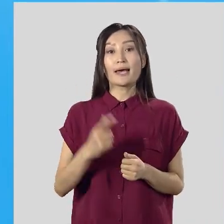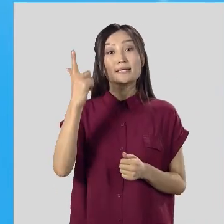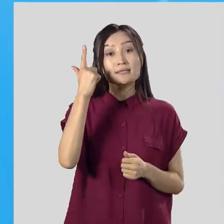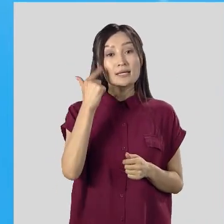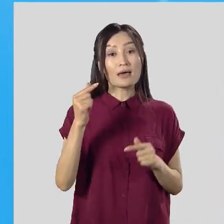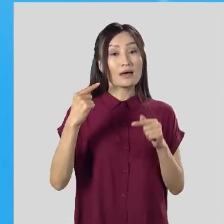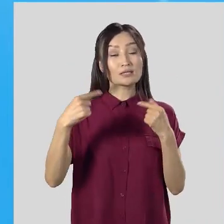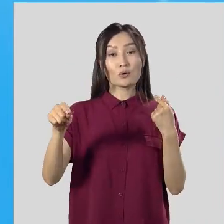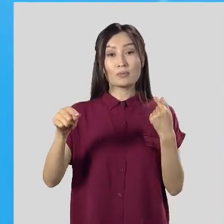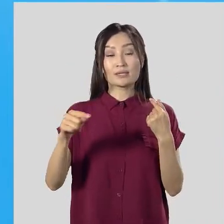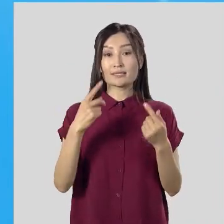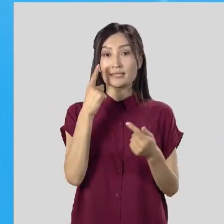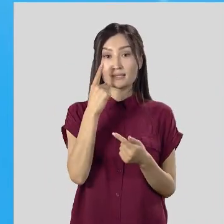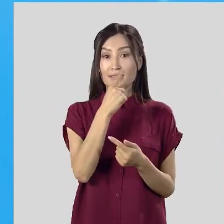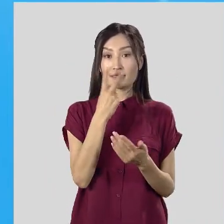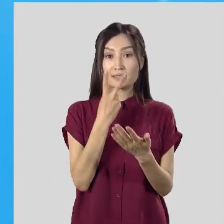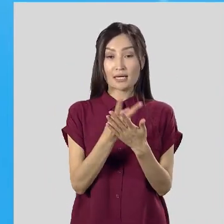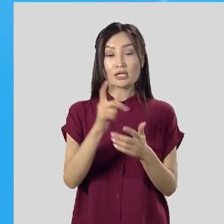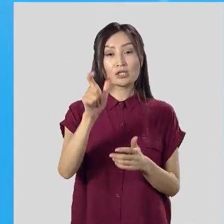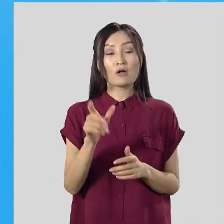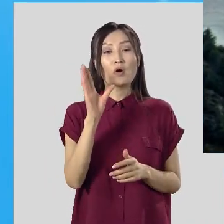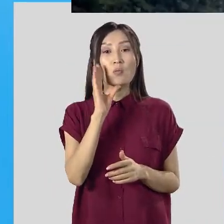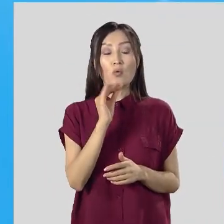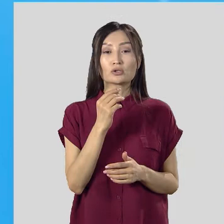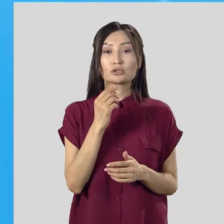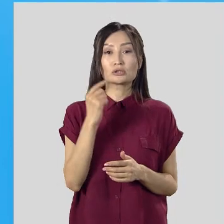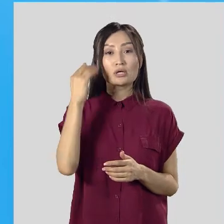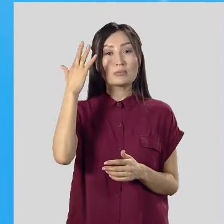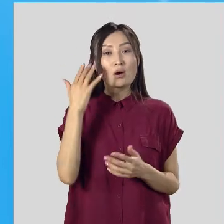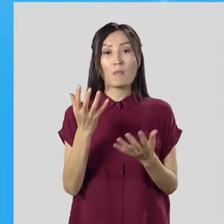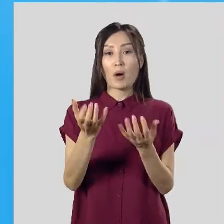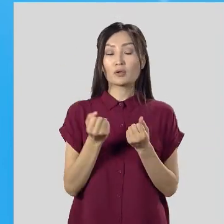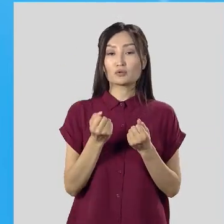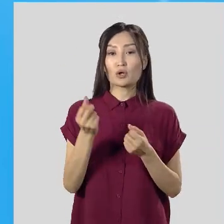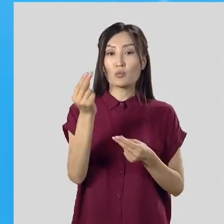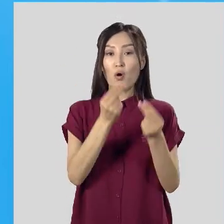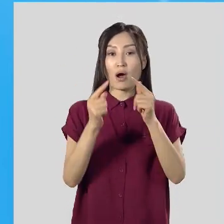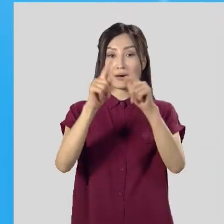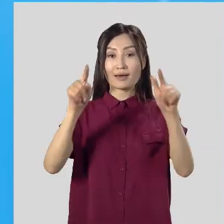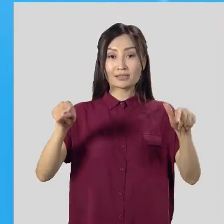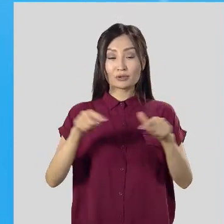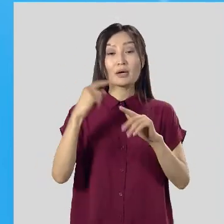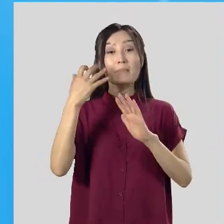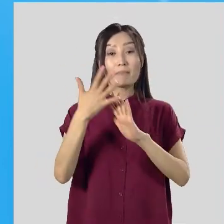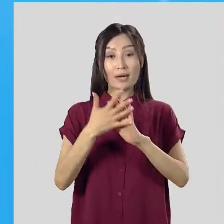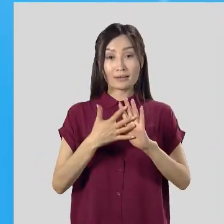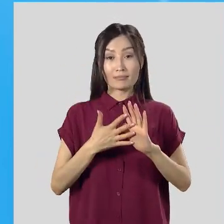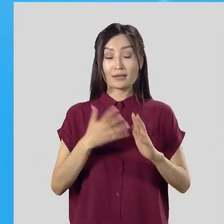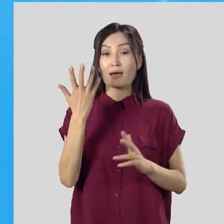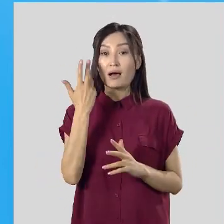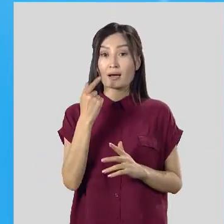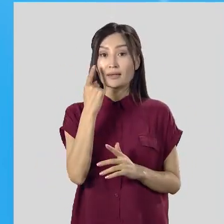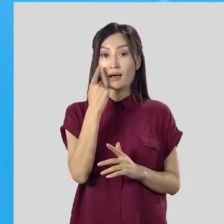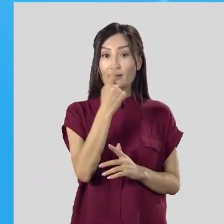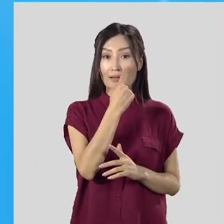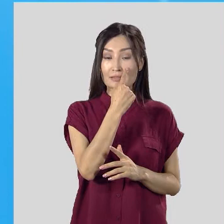Зная особенности зрения, человек может анализировать получаемую картинку, понимать, когда